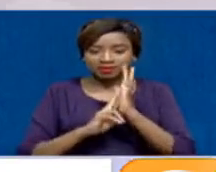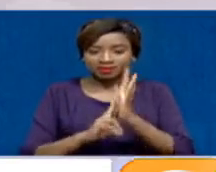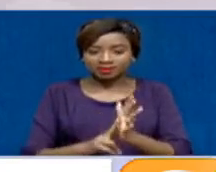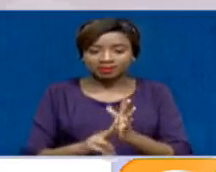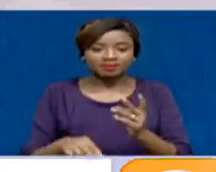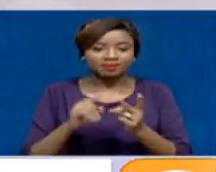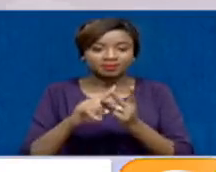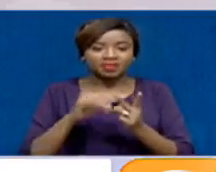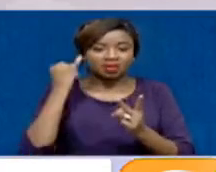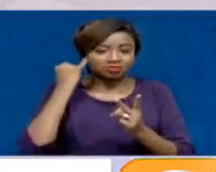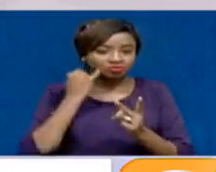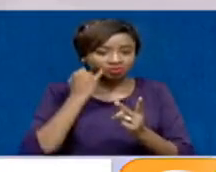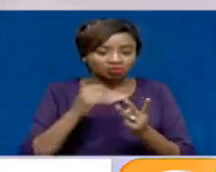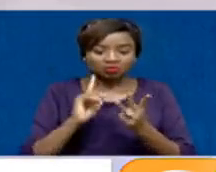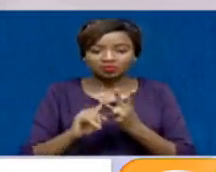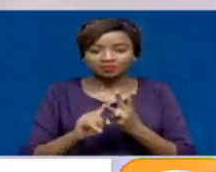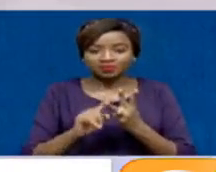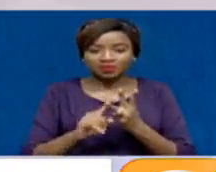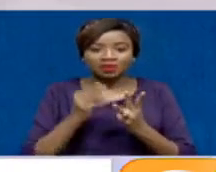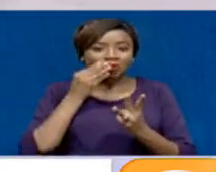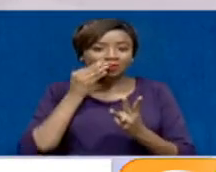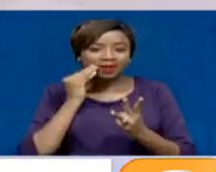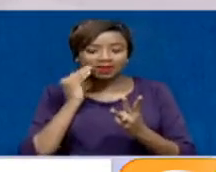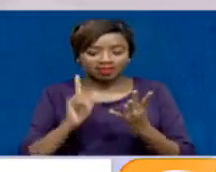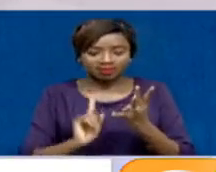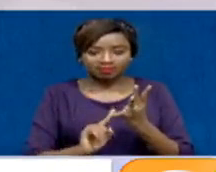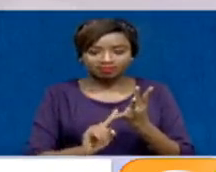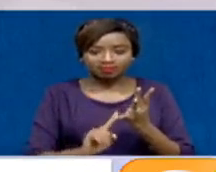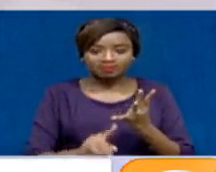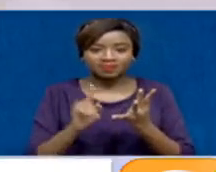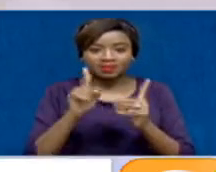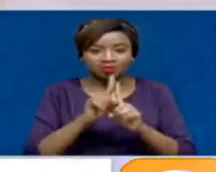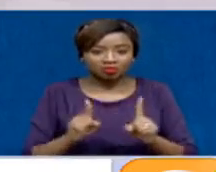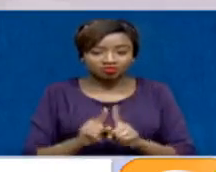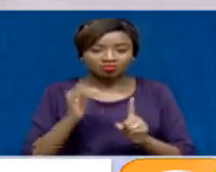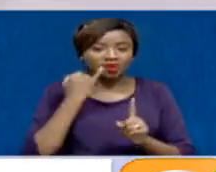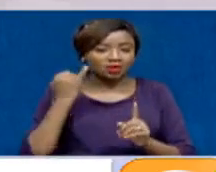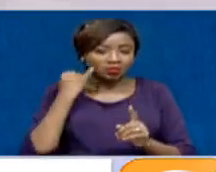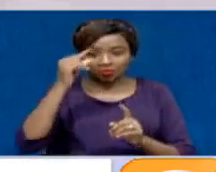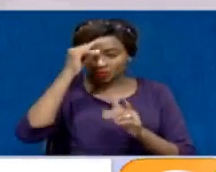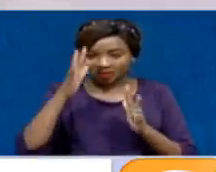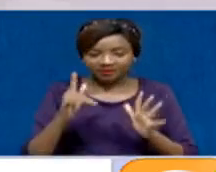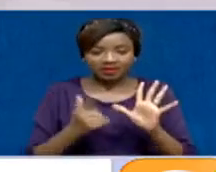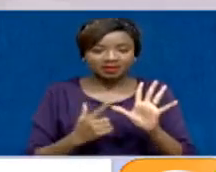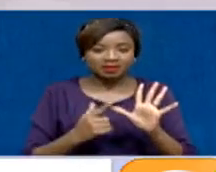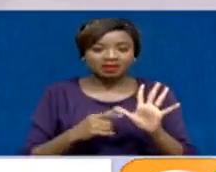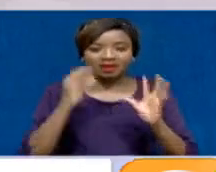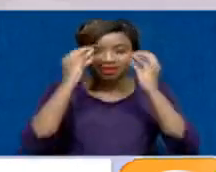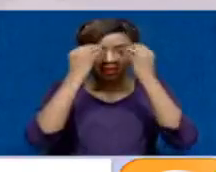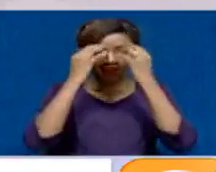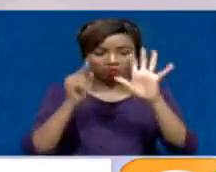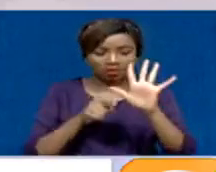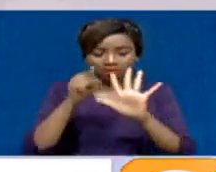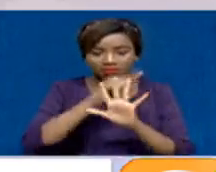gavana Mombasa Hassan Joho, mwenzake wa Kakamega Wickliffe Oparanya, gavana wa Nakuru Kinyanjui na kinara wana Kenya Martha